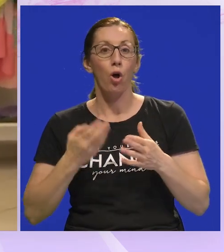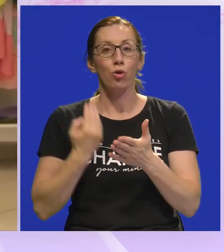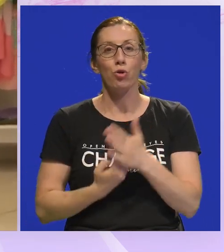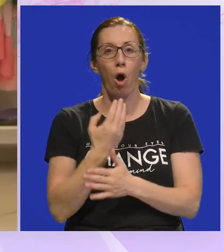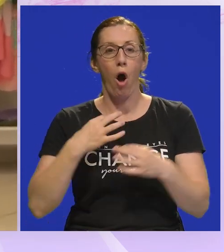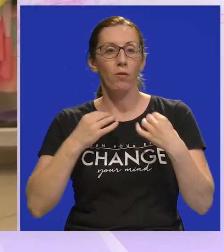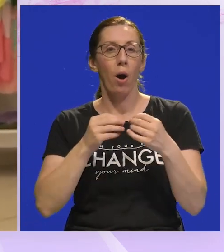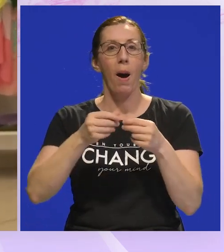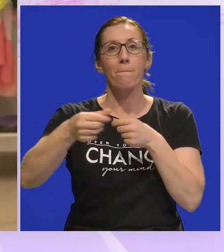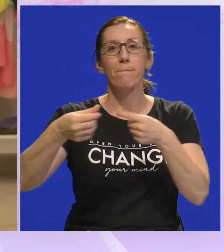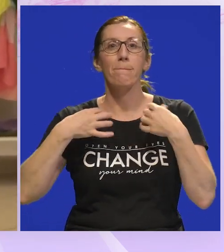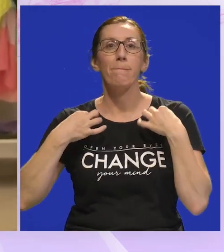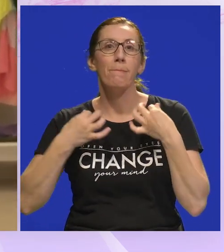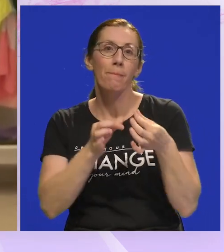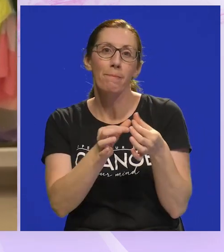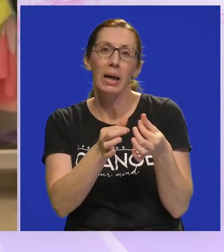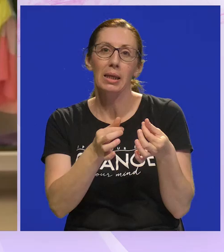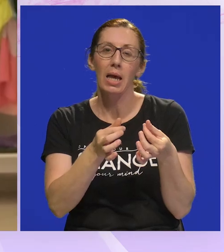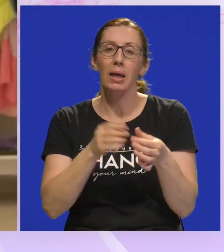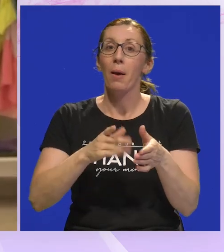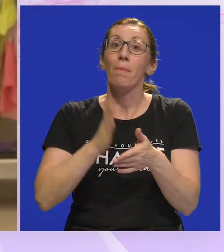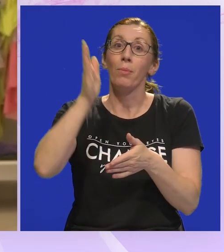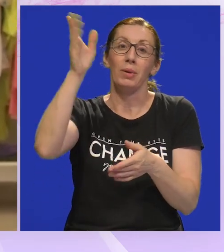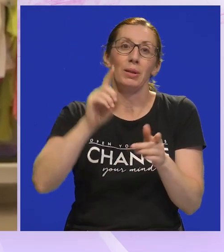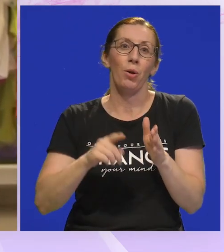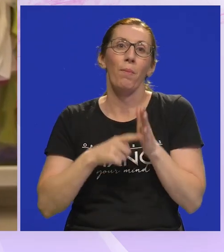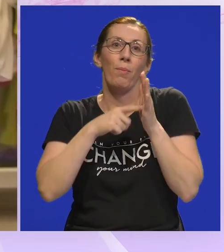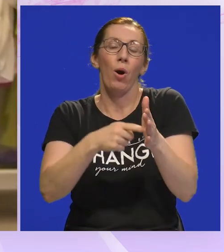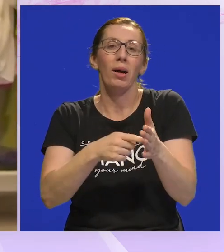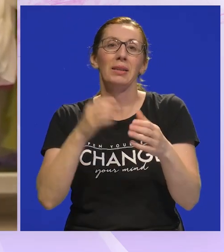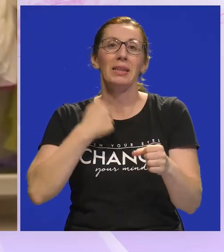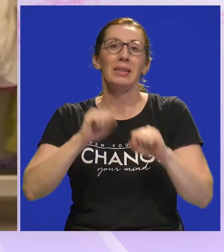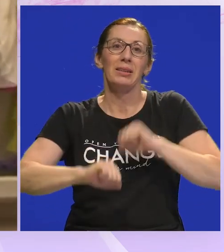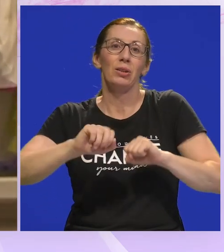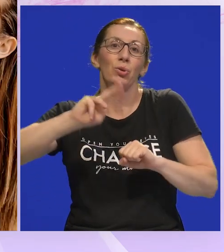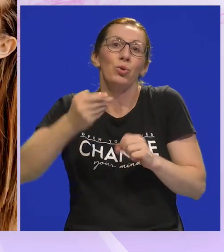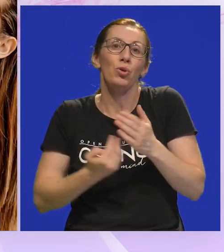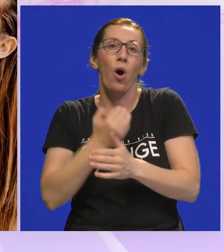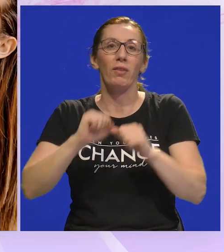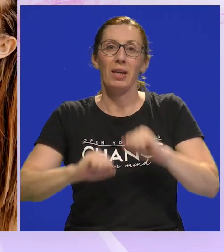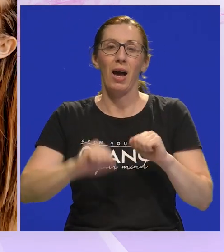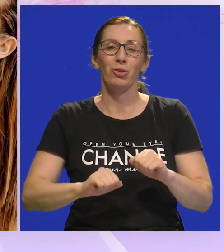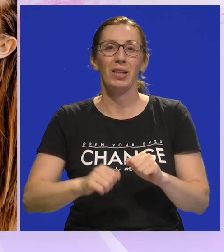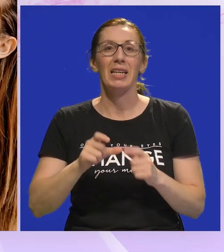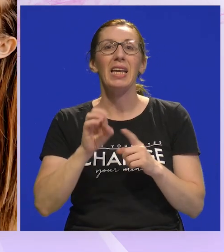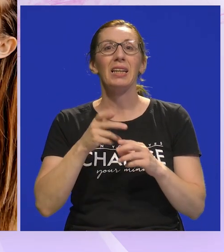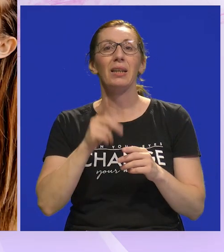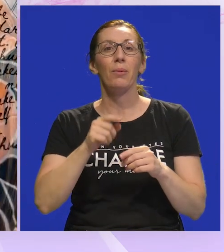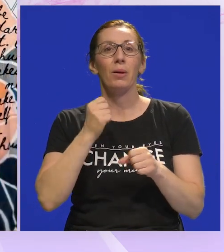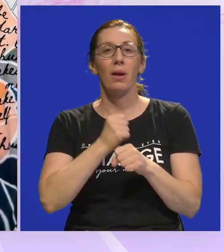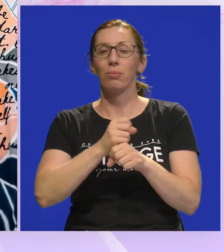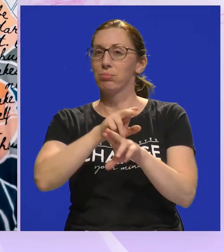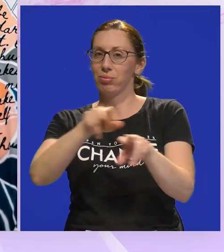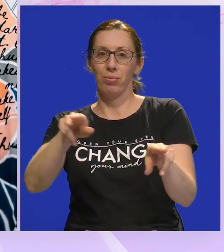ti novi krojevi, novi materijali i budućnost ćemo prikazati, evo, na jedan novi način. Za Stehlik je poznato da